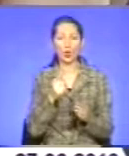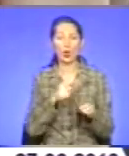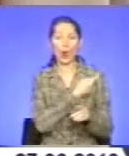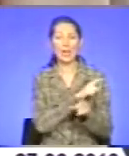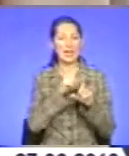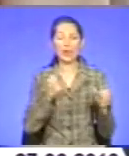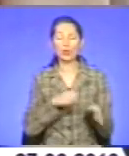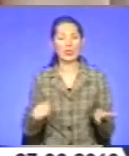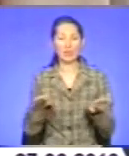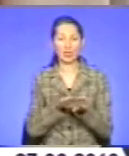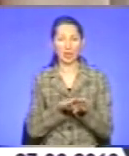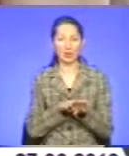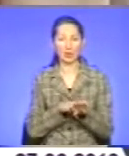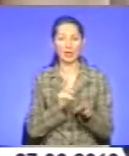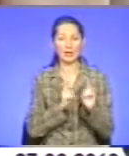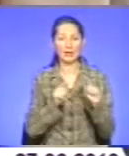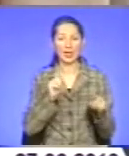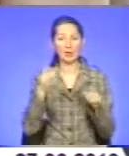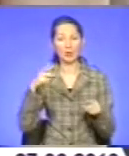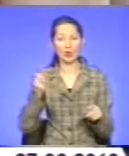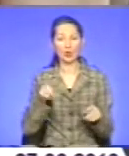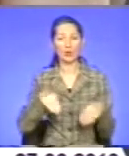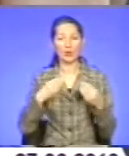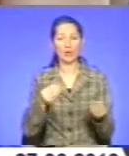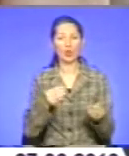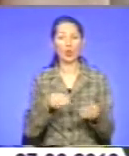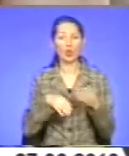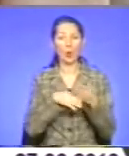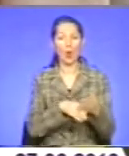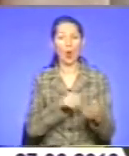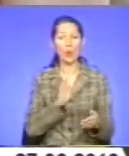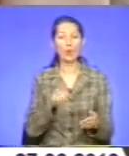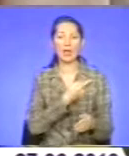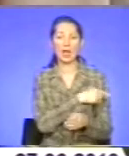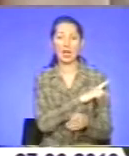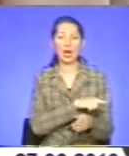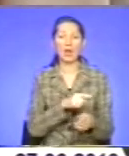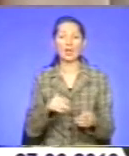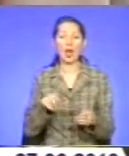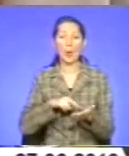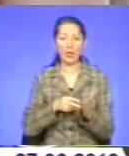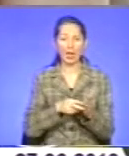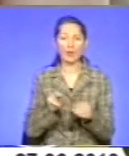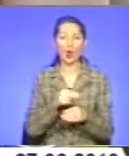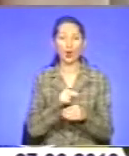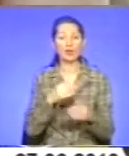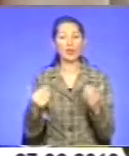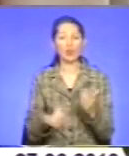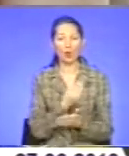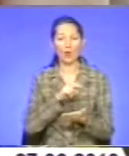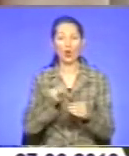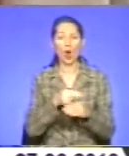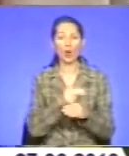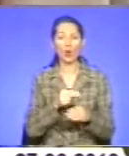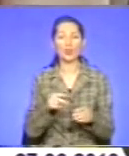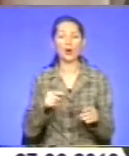кожному окрузі буде лікарня інтенсивного лікування, лікарня планового лікування, лікарня відновного лікування, лікарня реабілітації хостис.